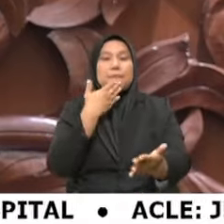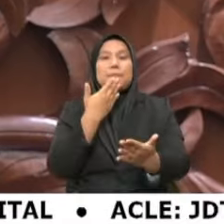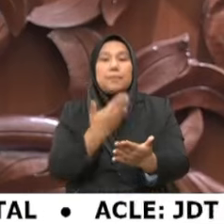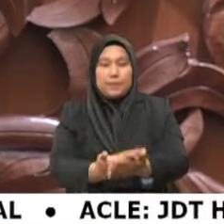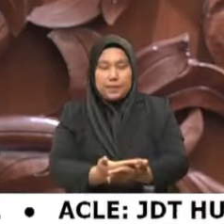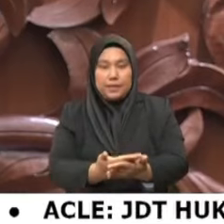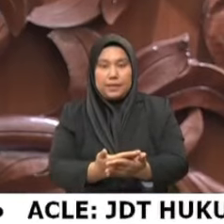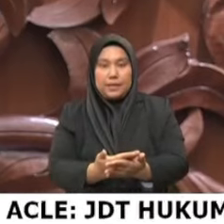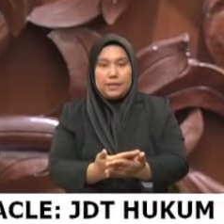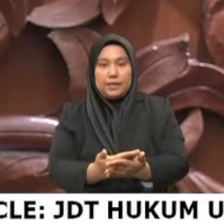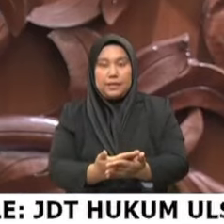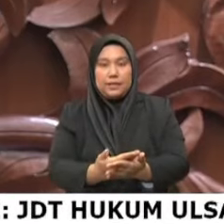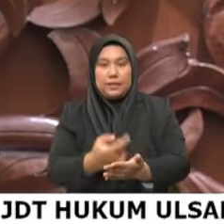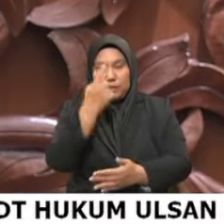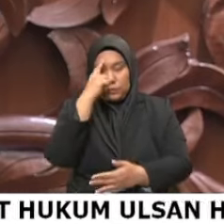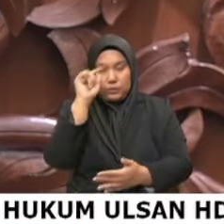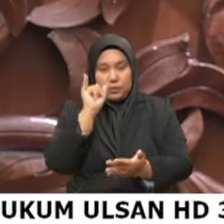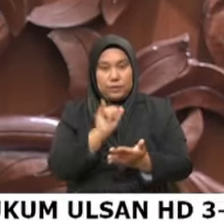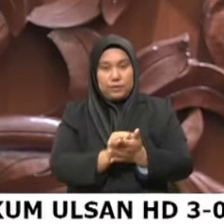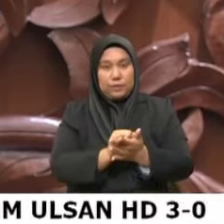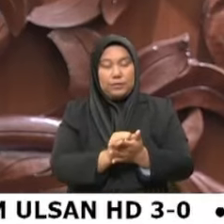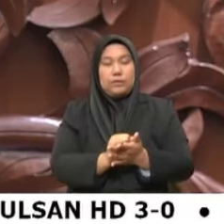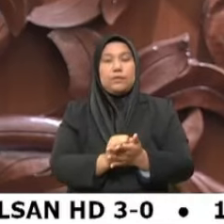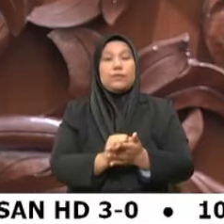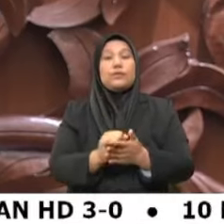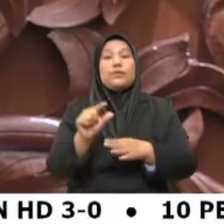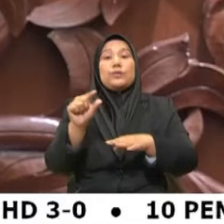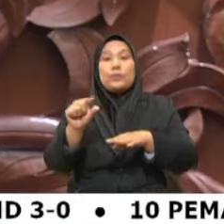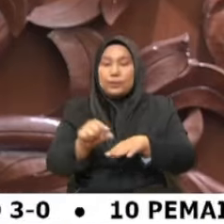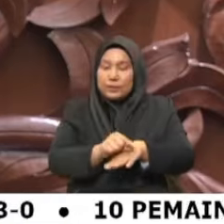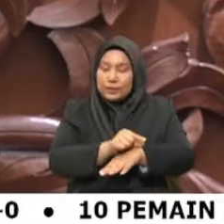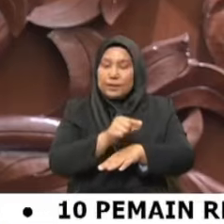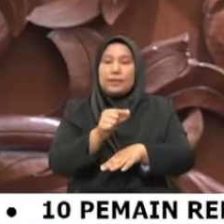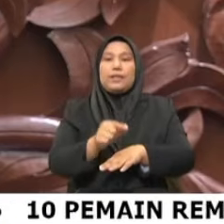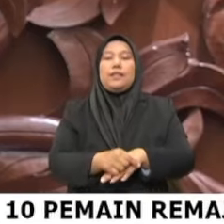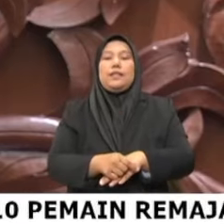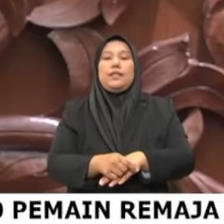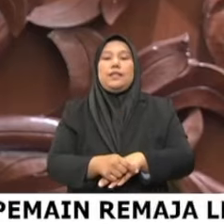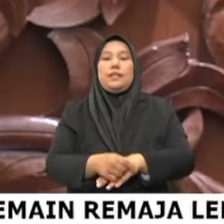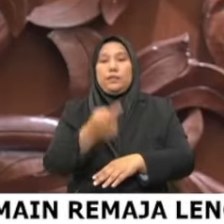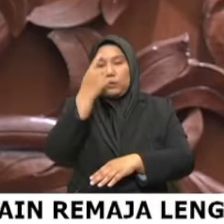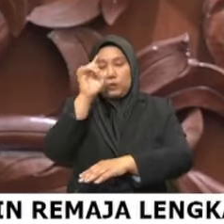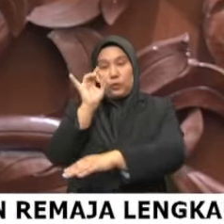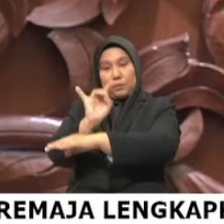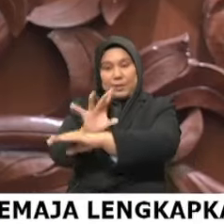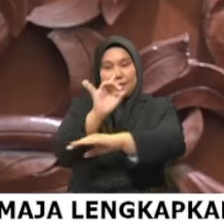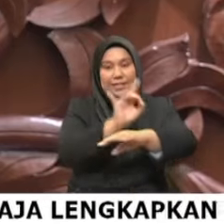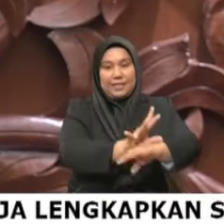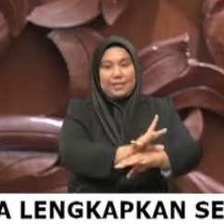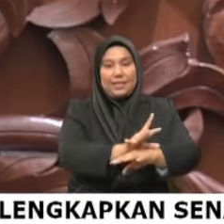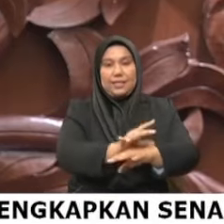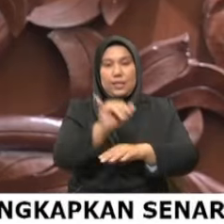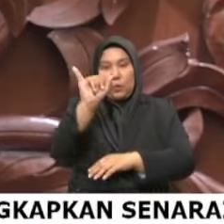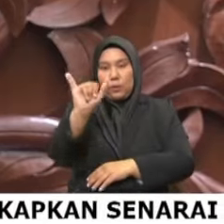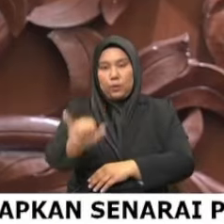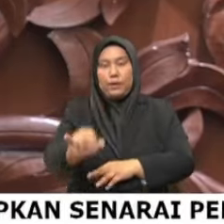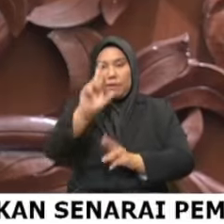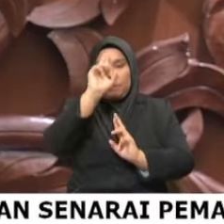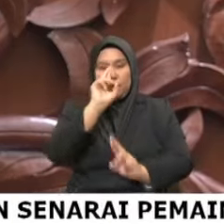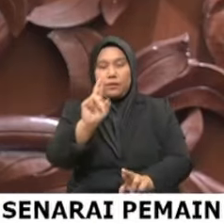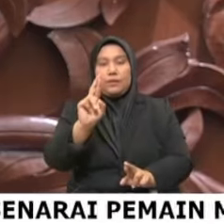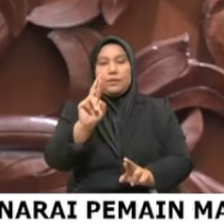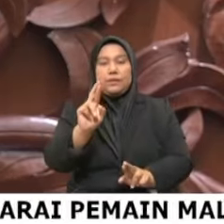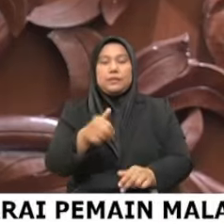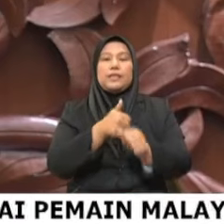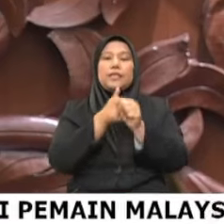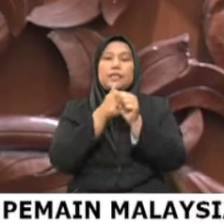Jadi, untuk itu kadang-kadang saya akan gunakan kedudukan saya untuk menasihati yang berhormat-hormat supaya Just follow